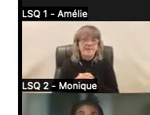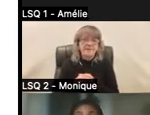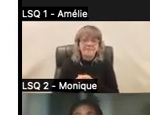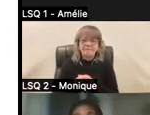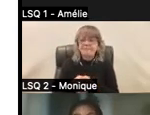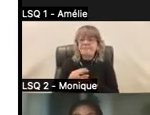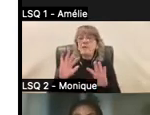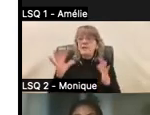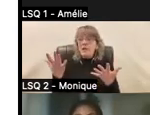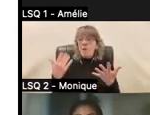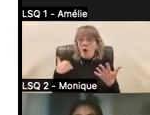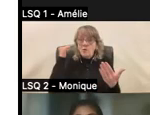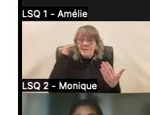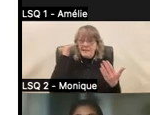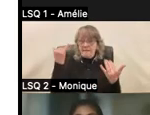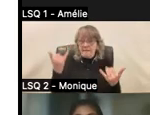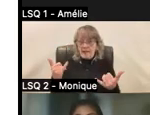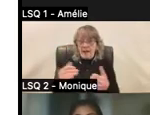Ce que nous connaissons,